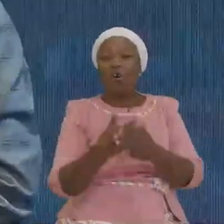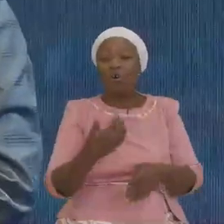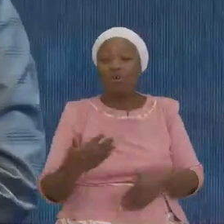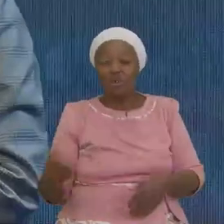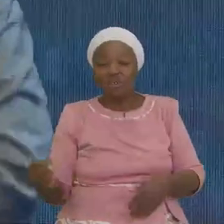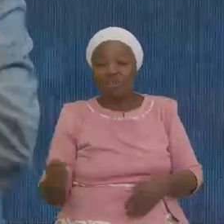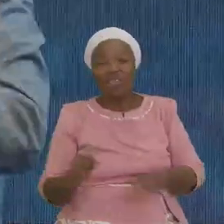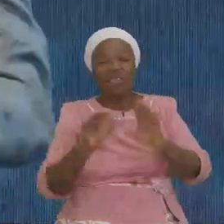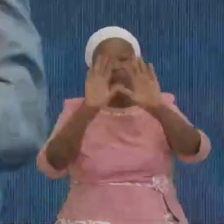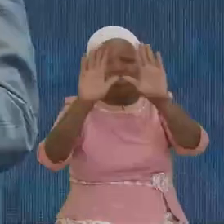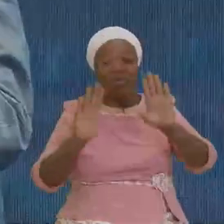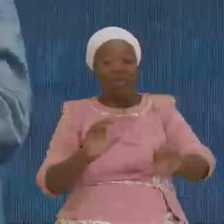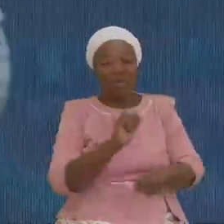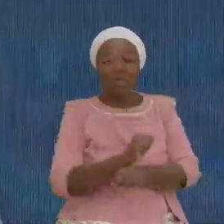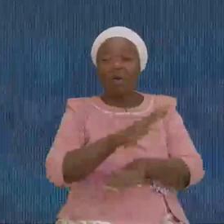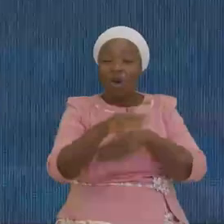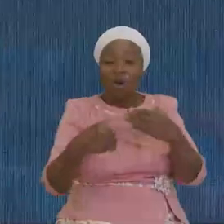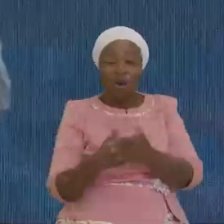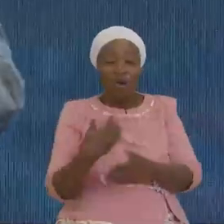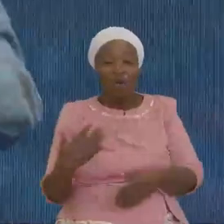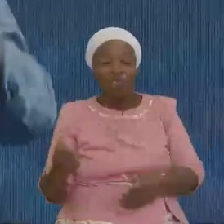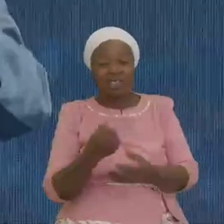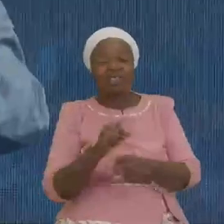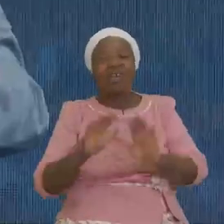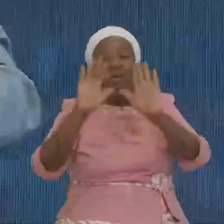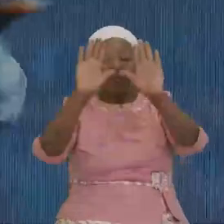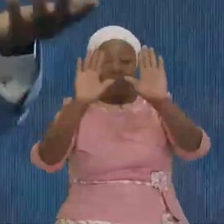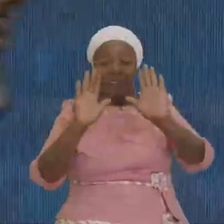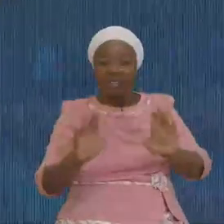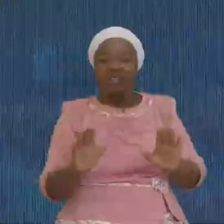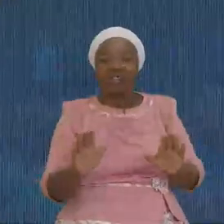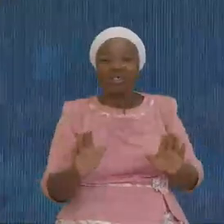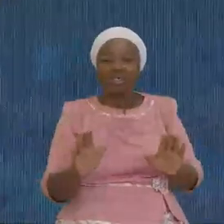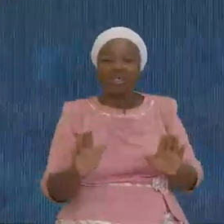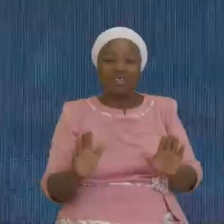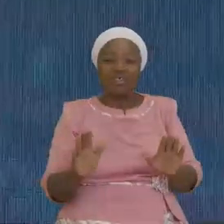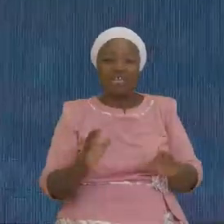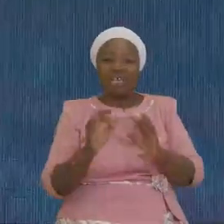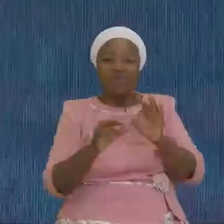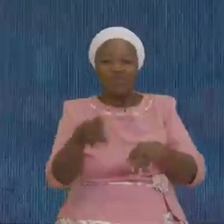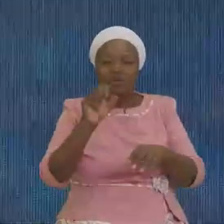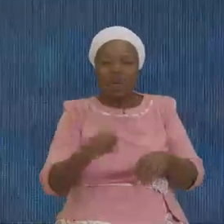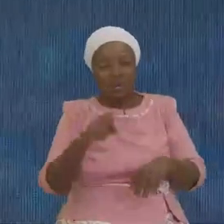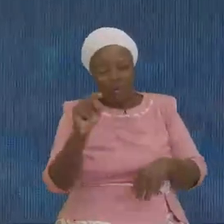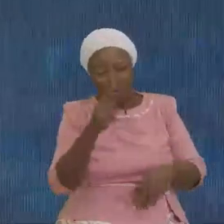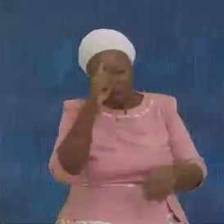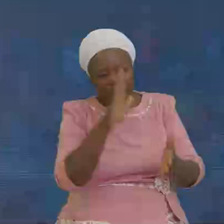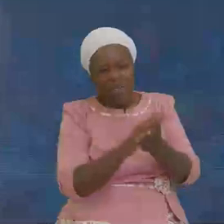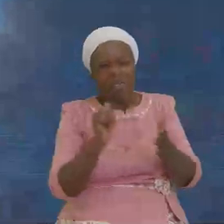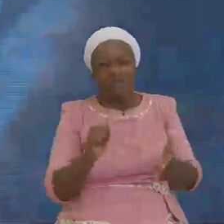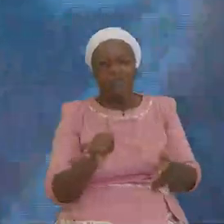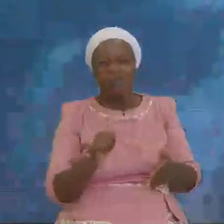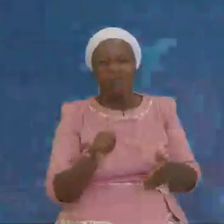bonheur, toute chose, les miracles, toute chose, les signes et les